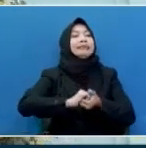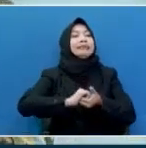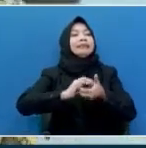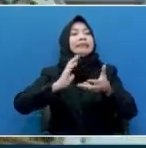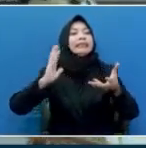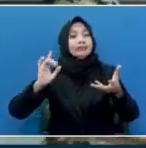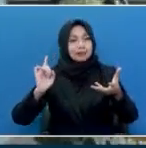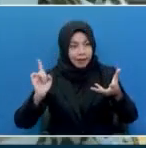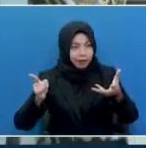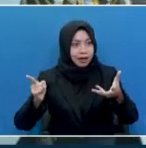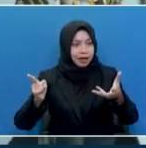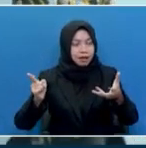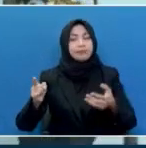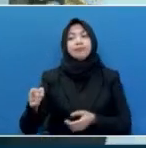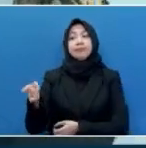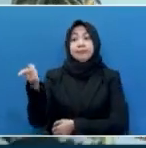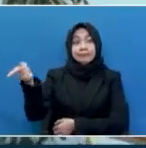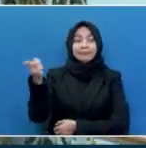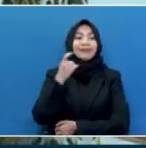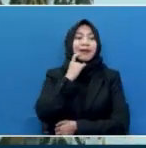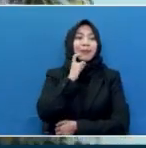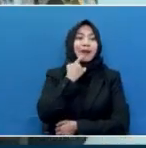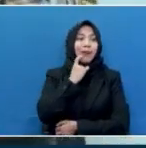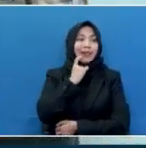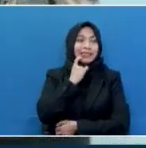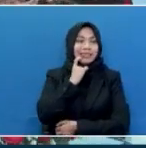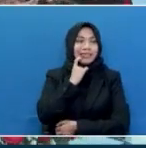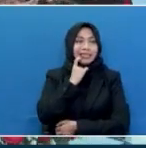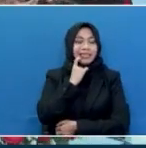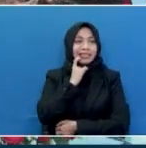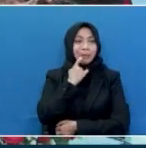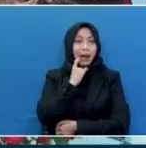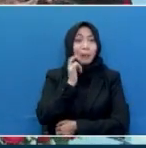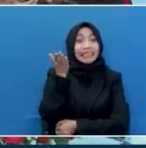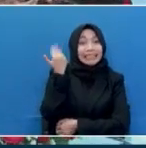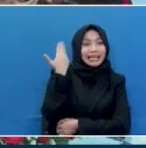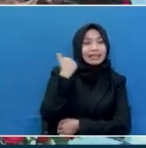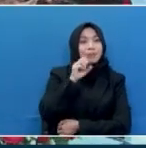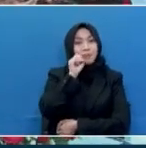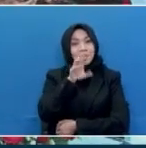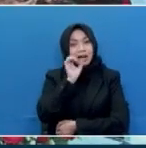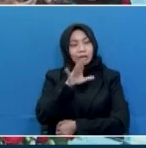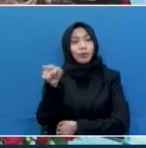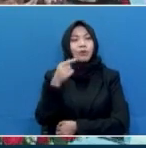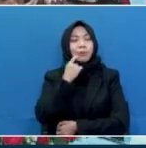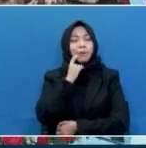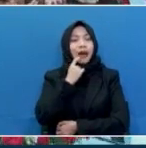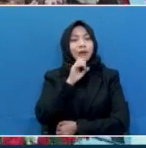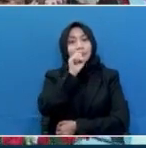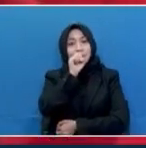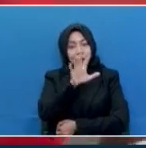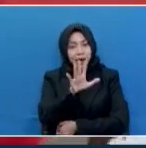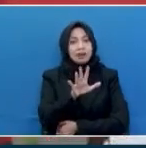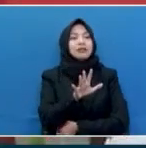yang yang diutarakan oleh bu Megawati dalam ulang tahun PD perjuangan EE tadi itu menunjukkan bahwa bahwa